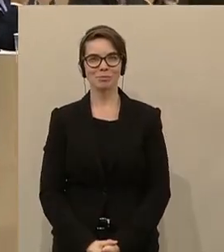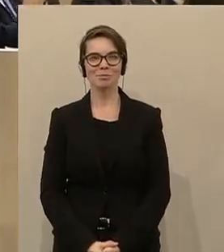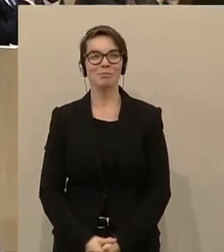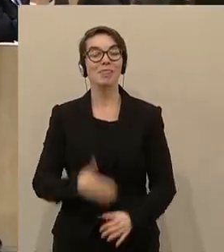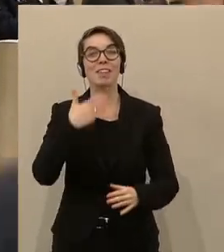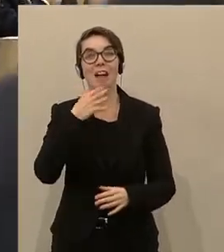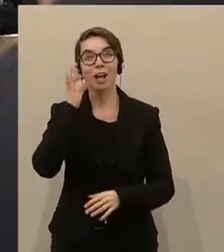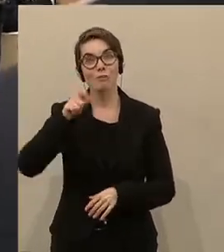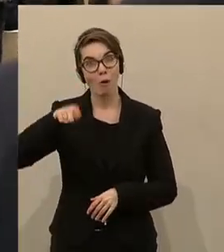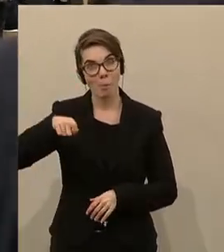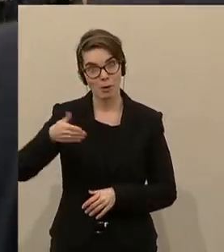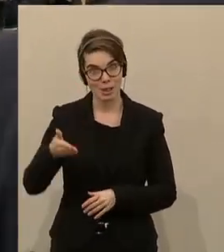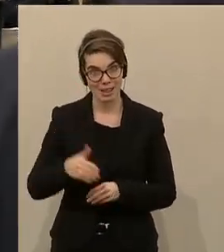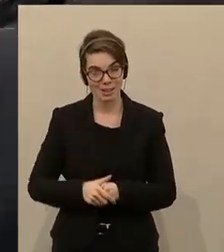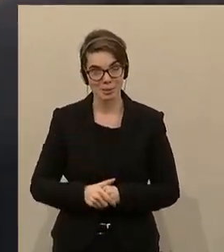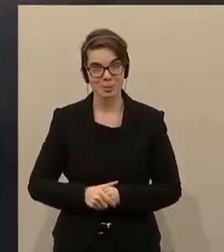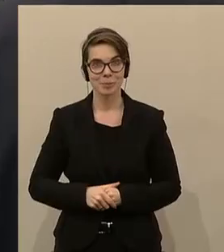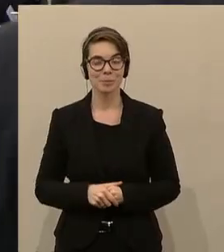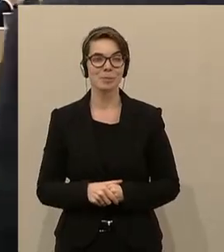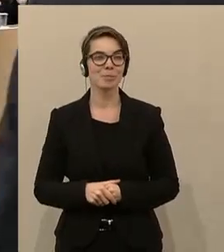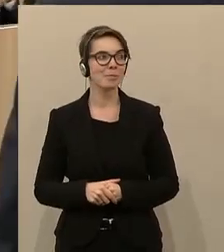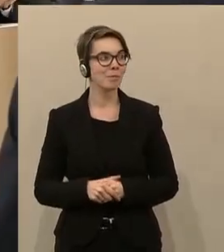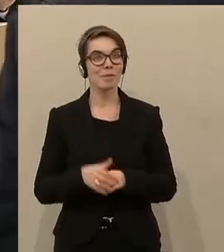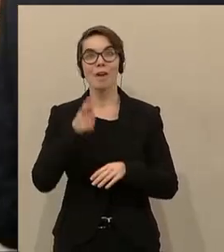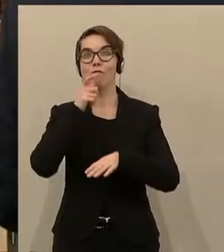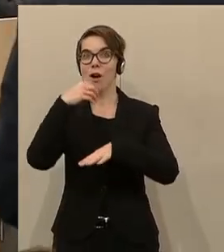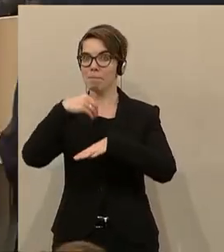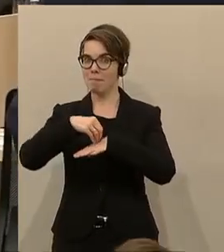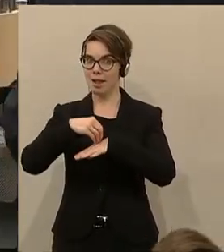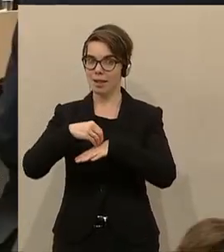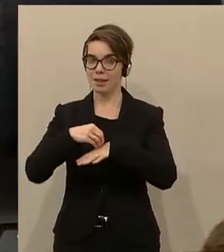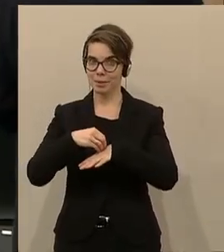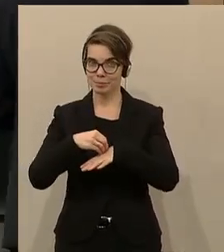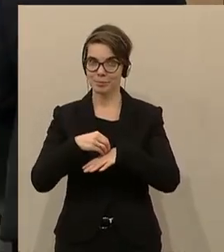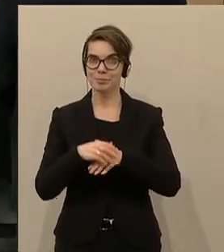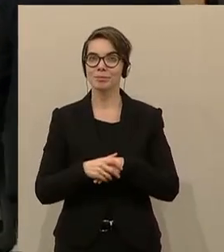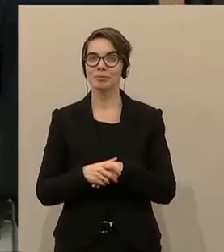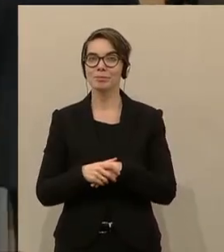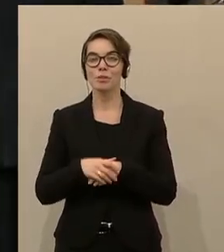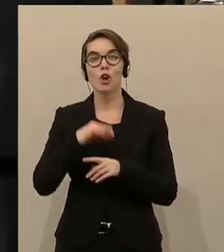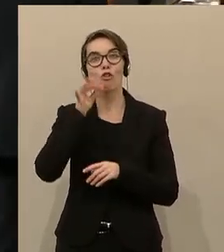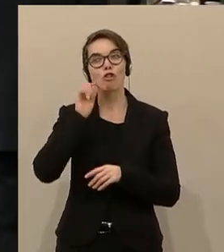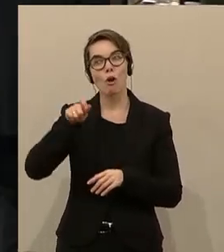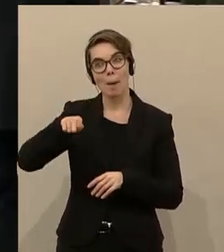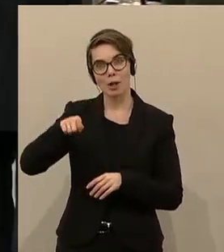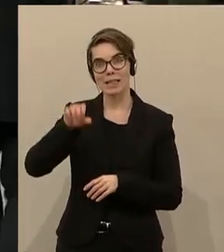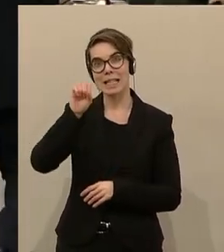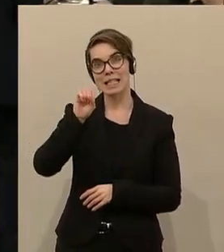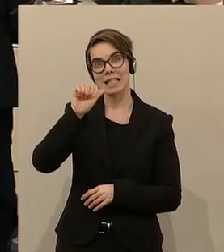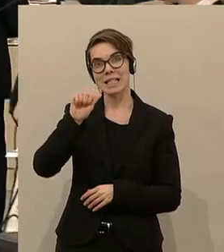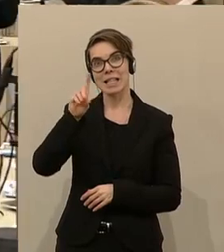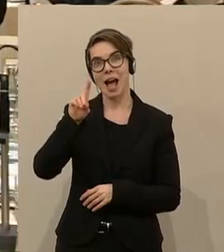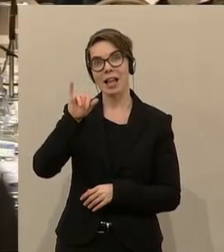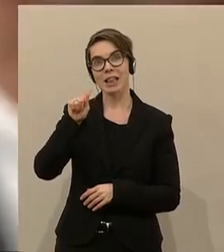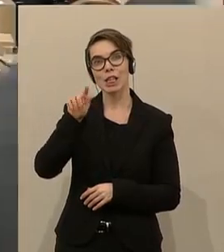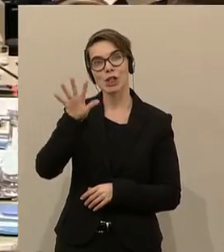Danke, Frau Abgeordnete. Barbara Krenn von der ÖVP mit einem Plädoyer für den österreichischen Tourismus. Frau Abgeordnete Sadic. Zur